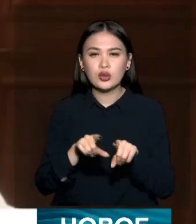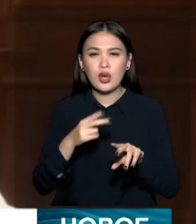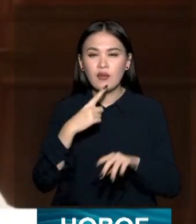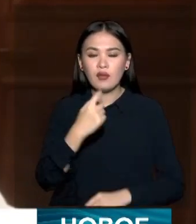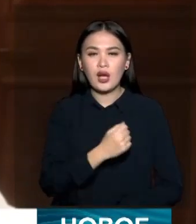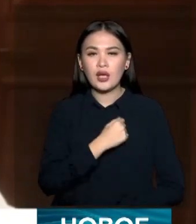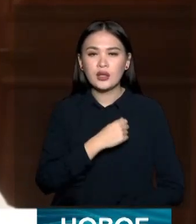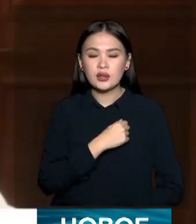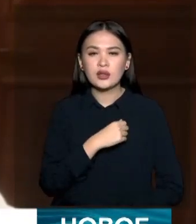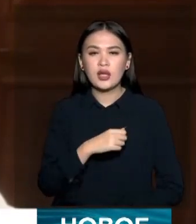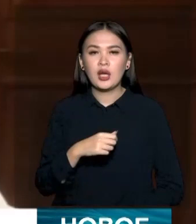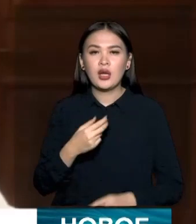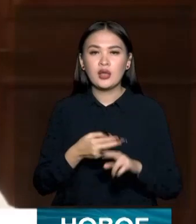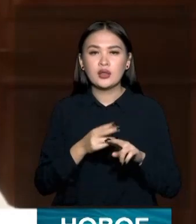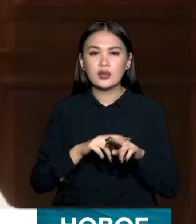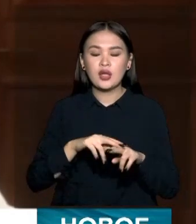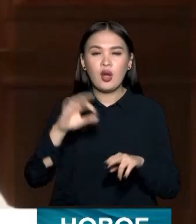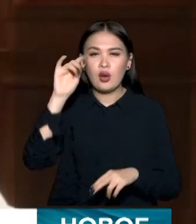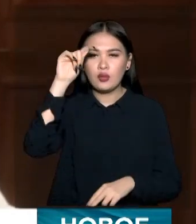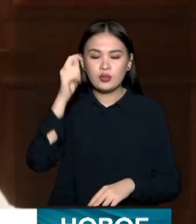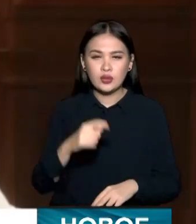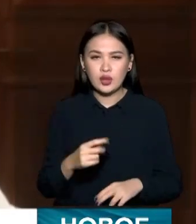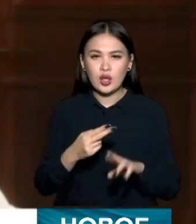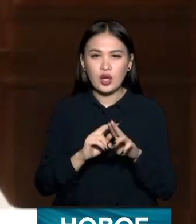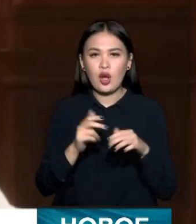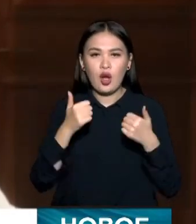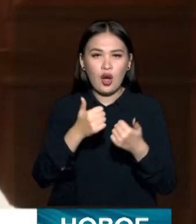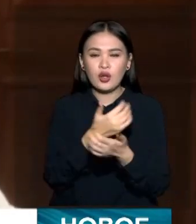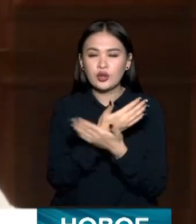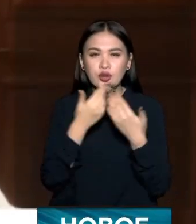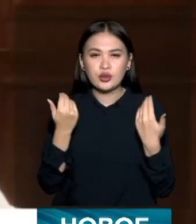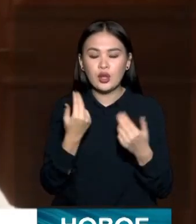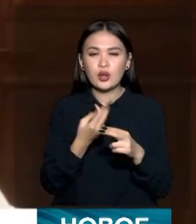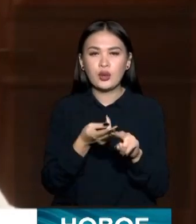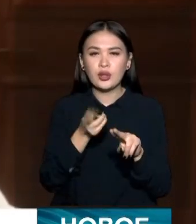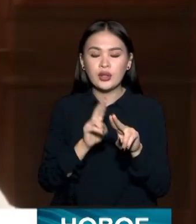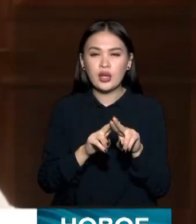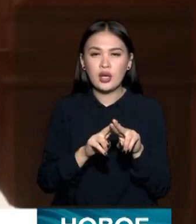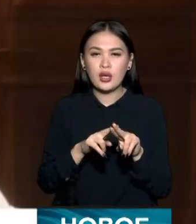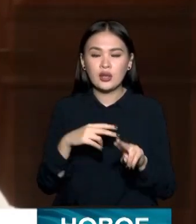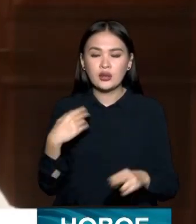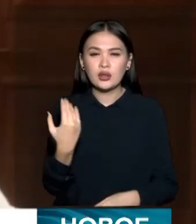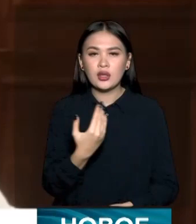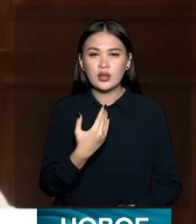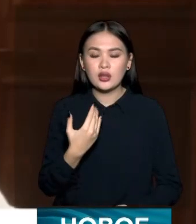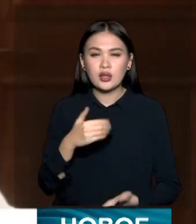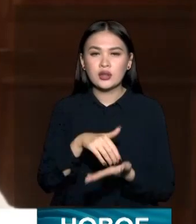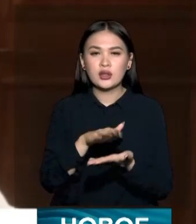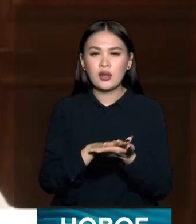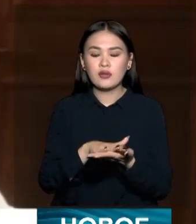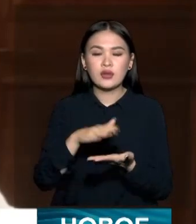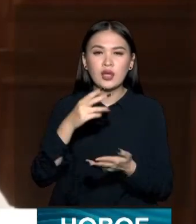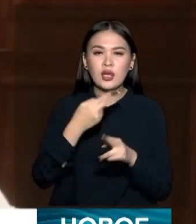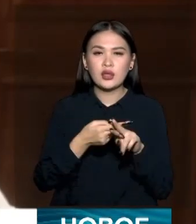военный конфликт там, он ни к чему хорошему не привел. И в том числе с нашей проблемой с экспортным нефтепроводом,